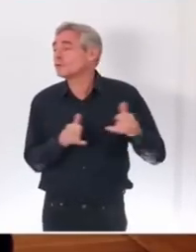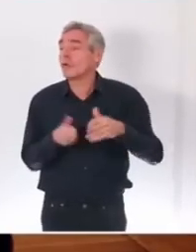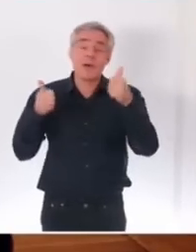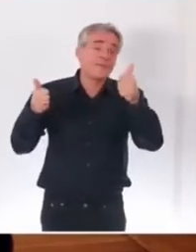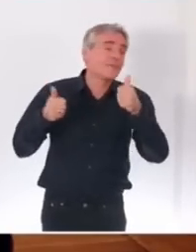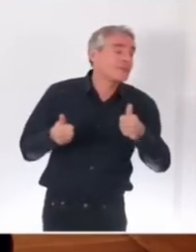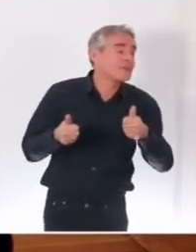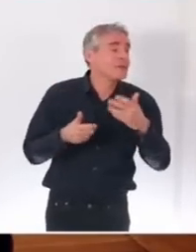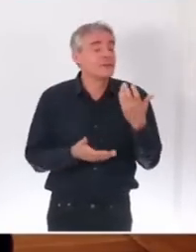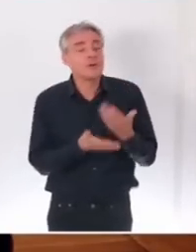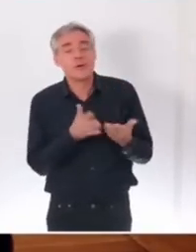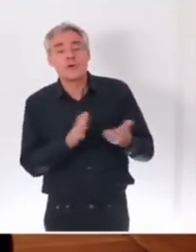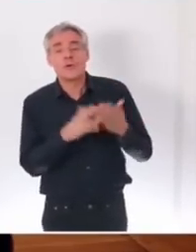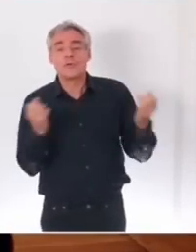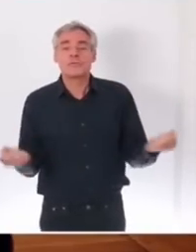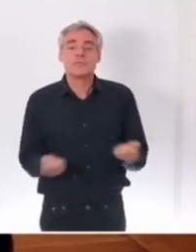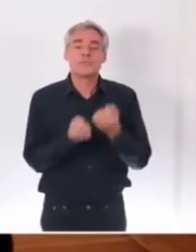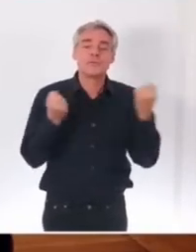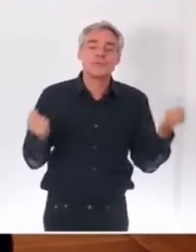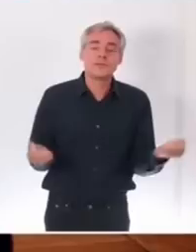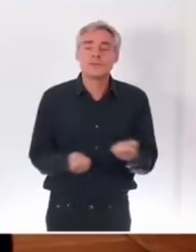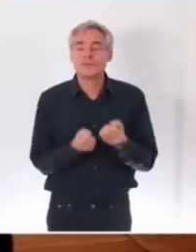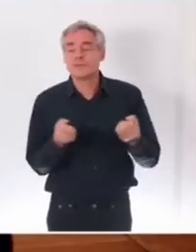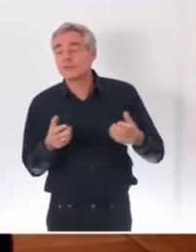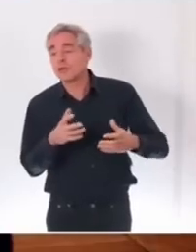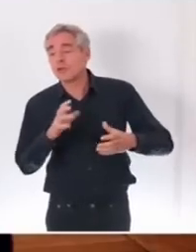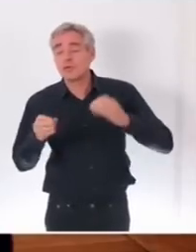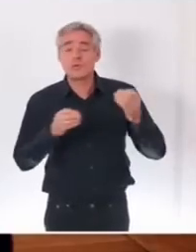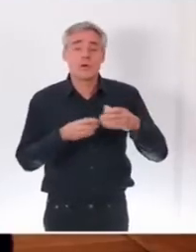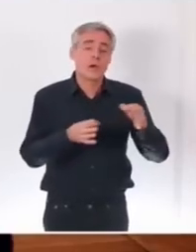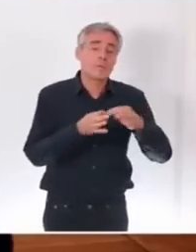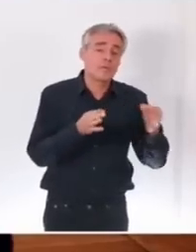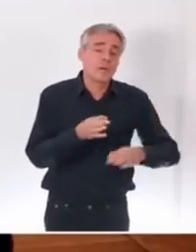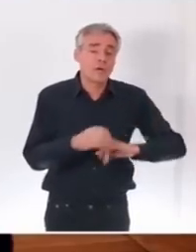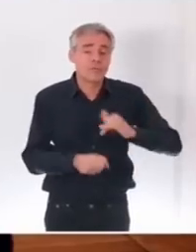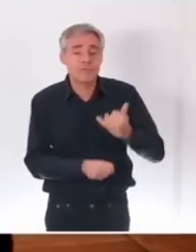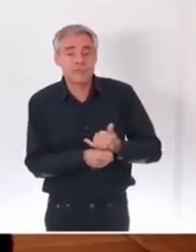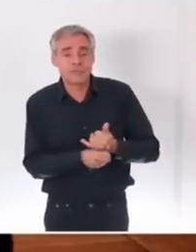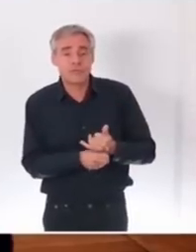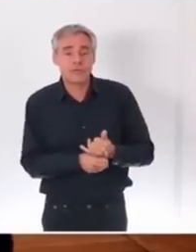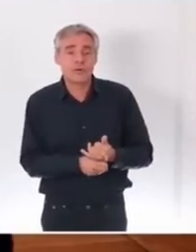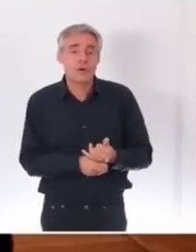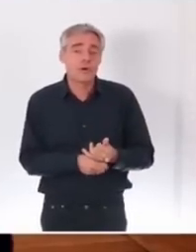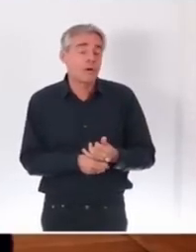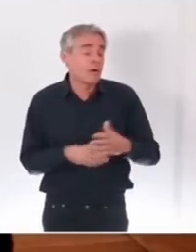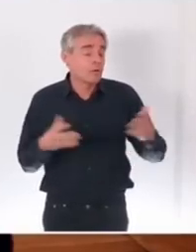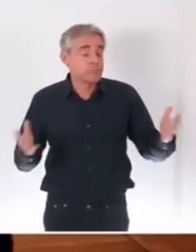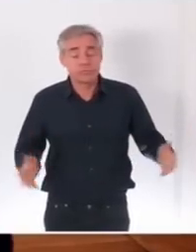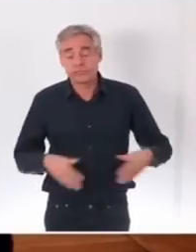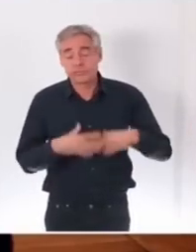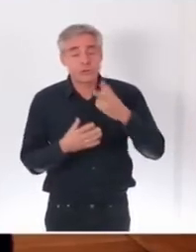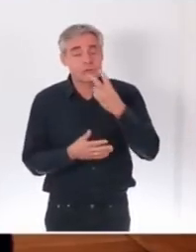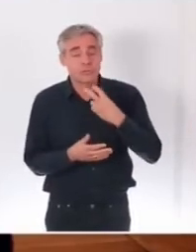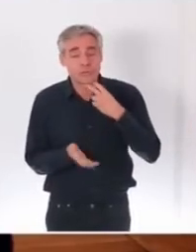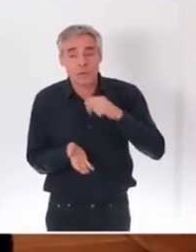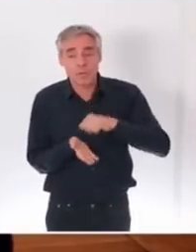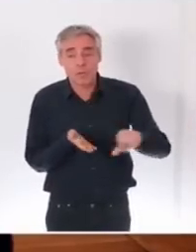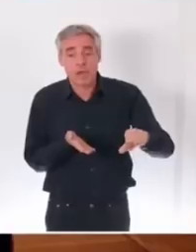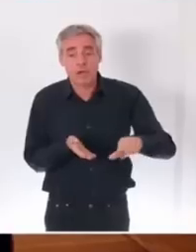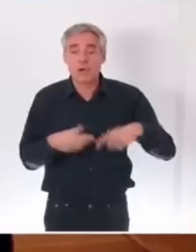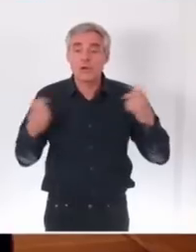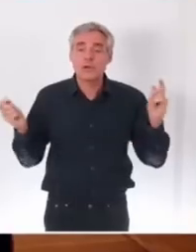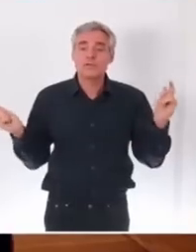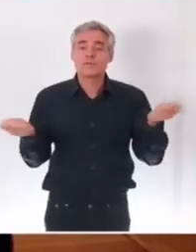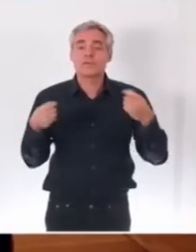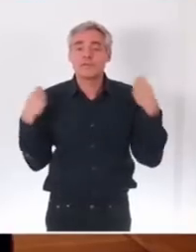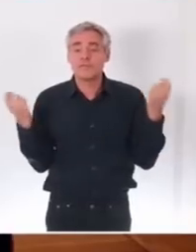coup c'est du publi-reportage, un coup c'est un bilan payé par le contribuable, bon voilà, c'est des festivités payées.